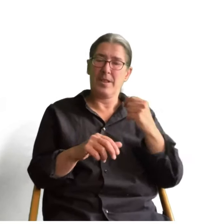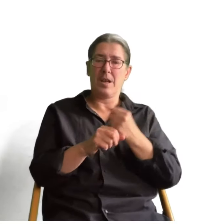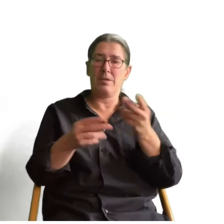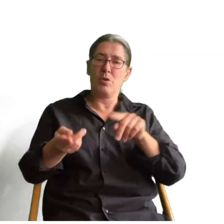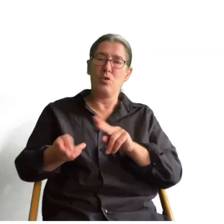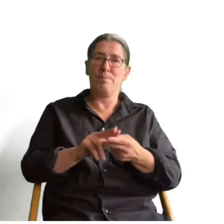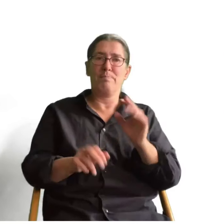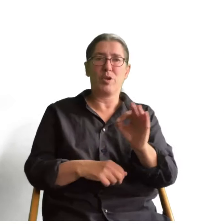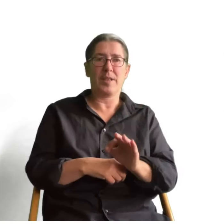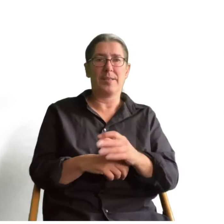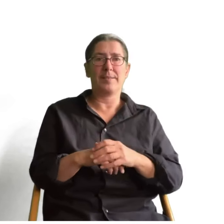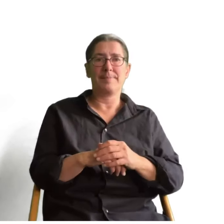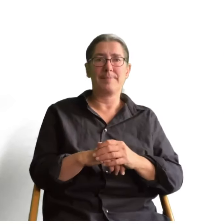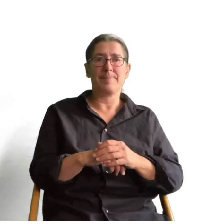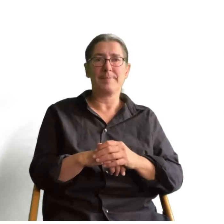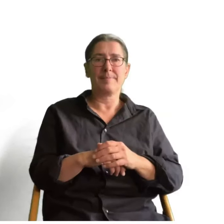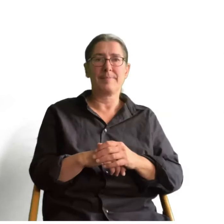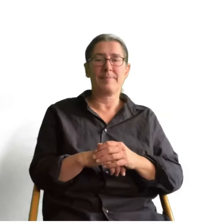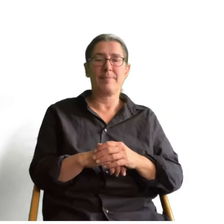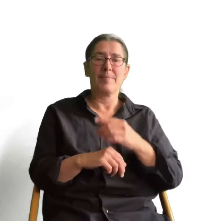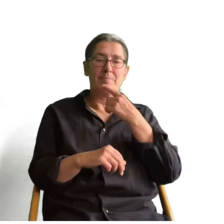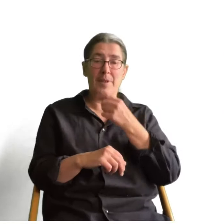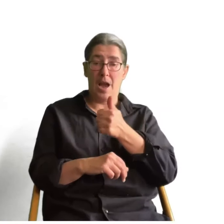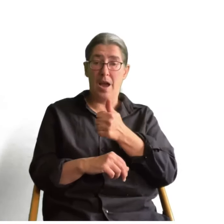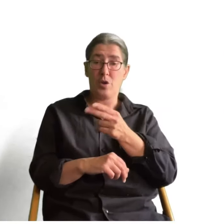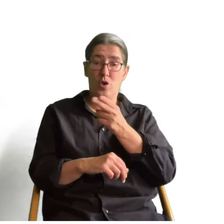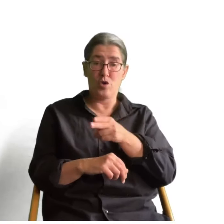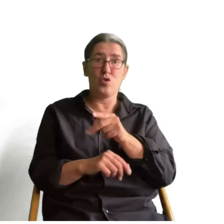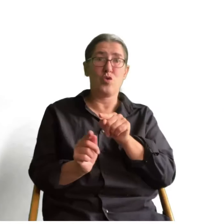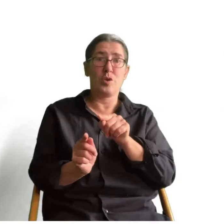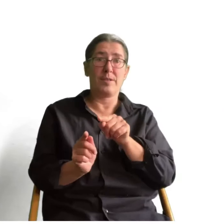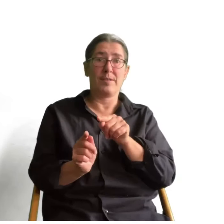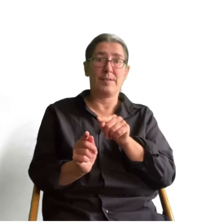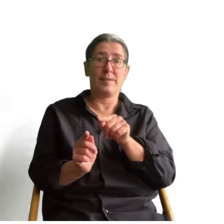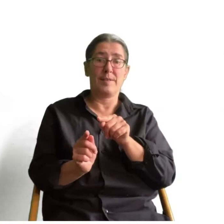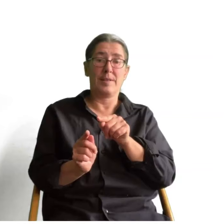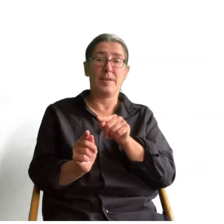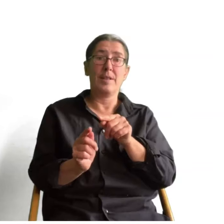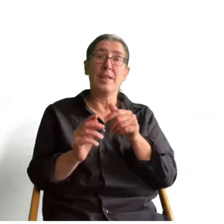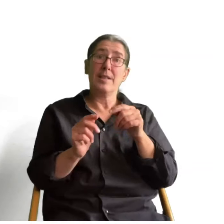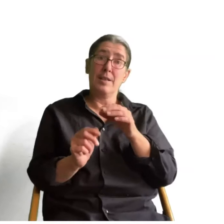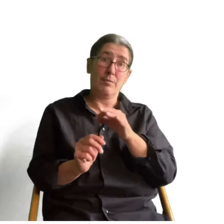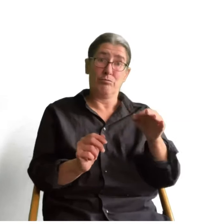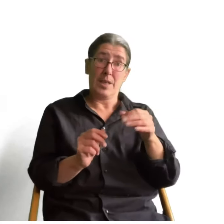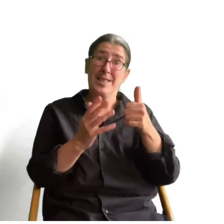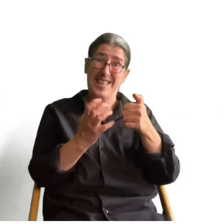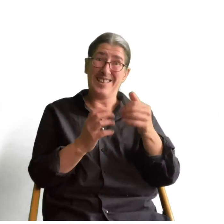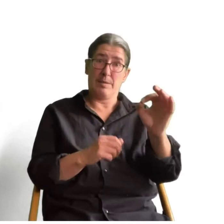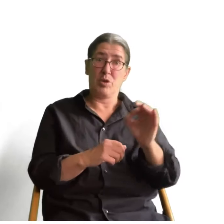angeben. Und da hatten wir gesagt, dass von einem Euro